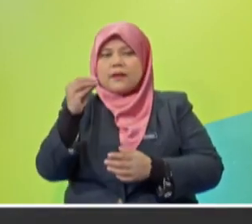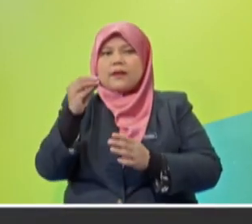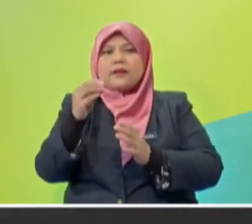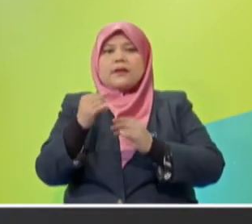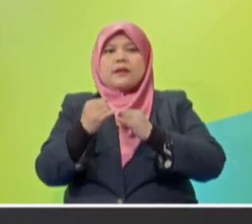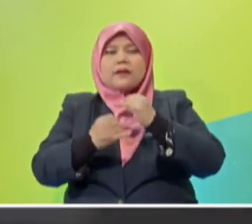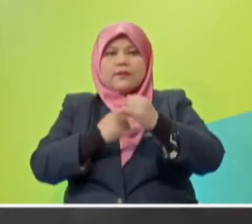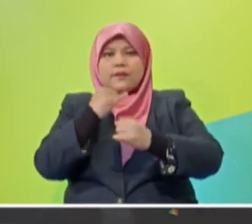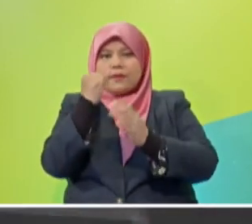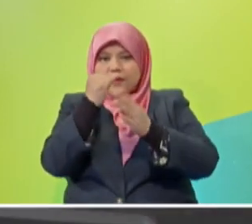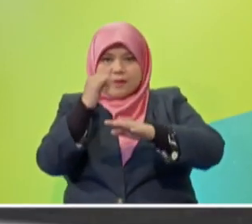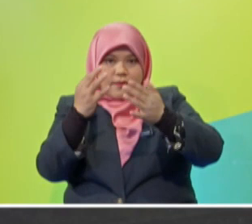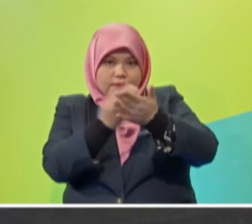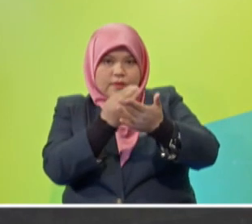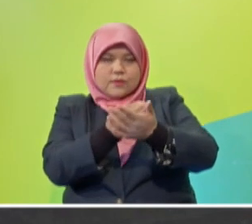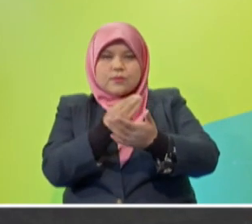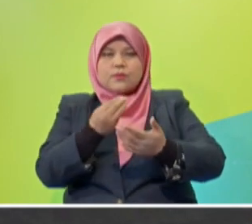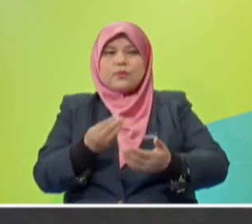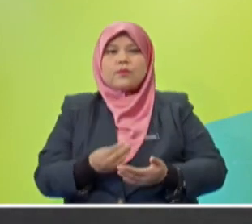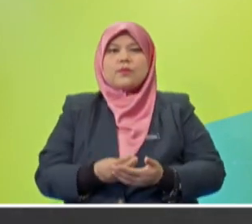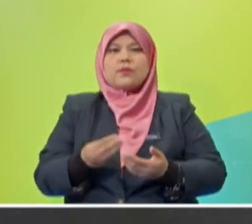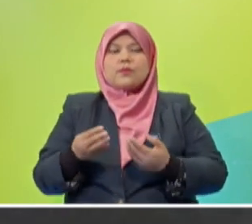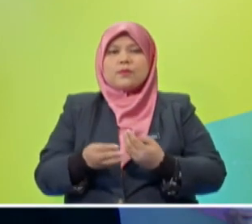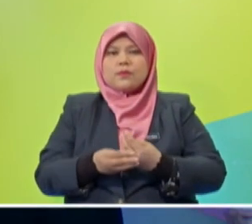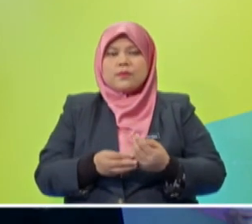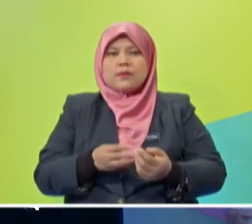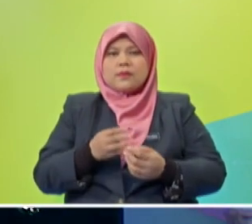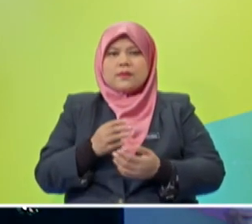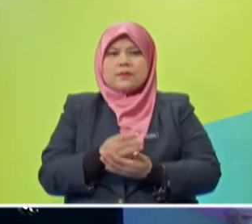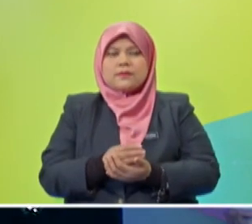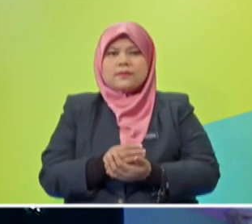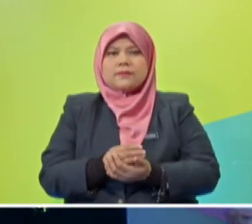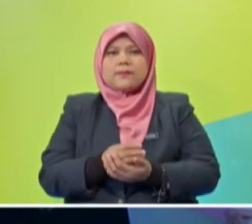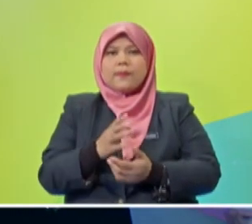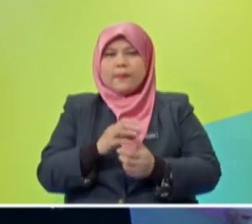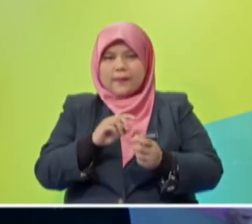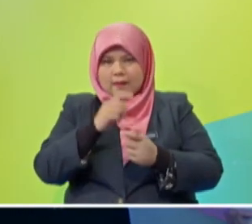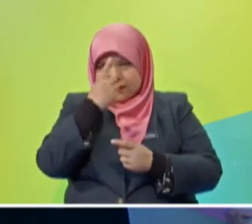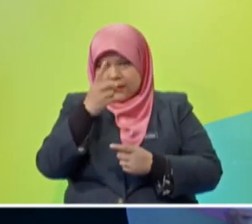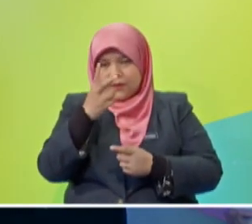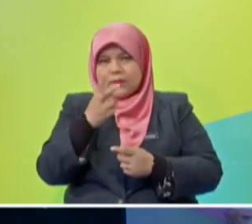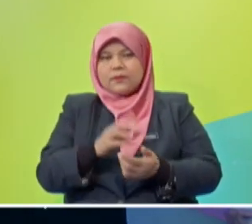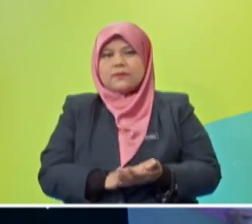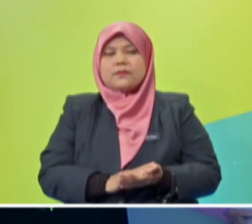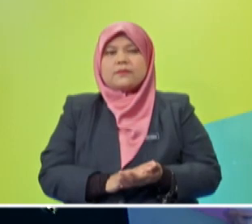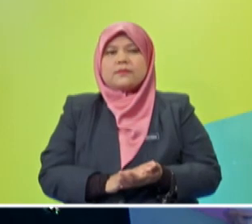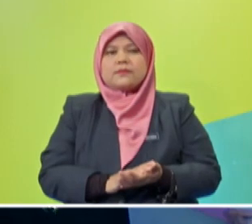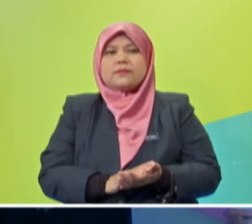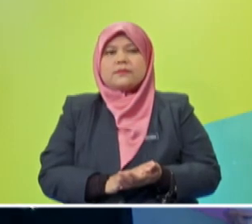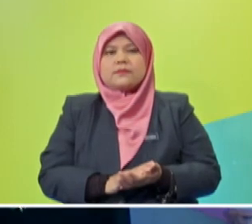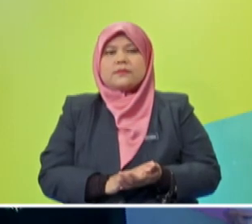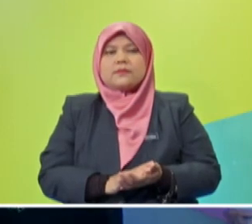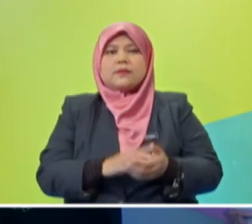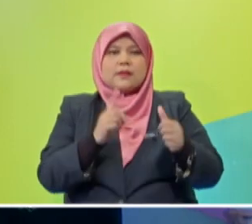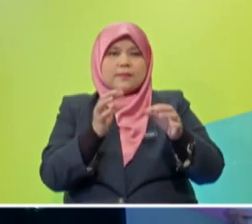proses perbandaran. Okey, kita akan kupas satu persatu kepentingan ini. Okey, kita akan pergi ke kepentingan